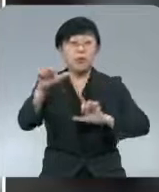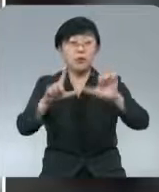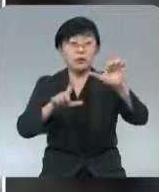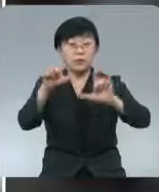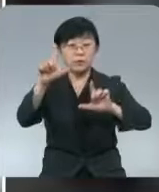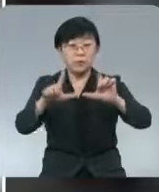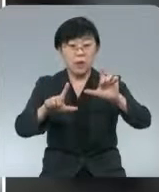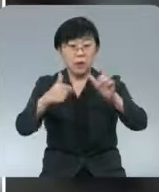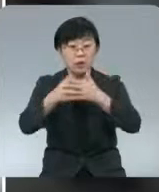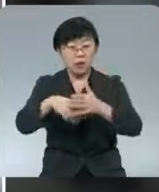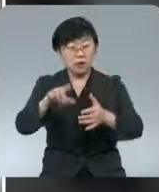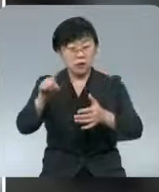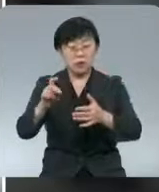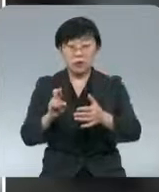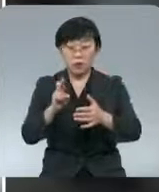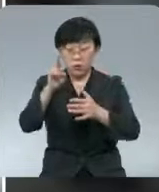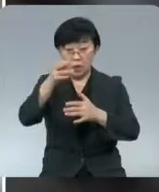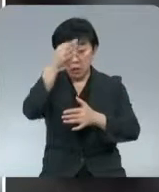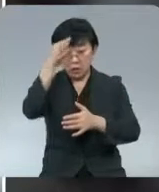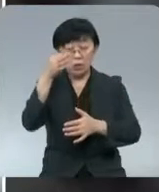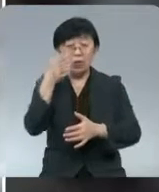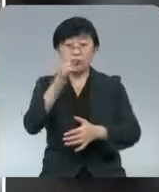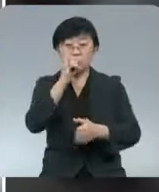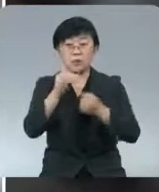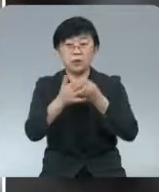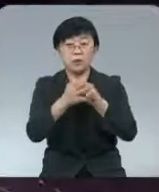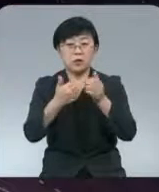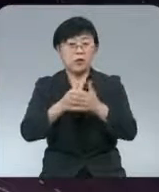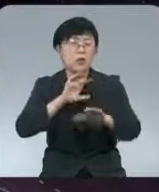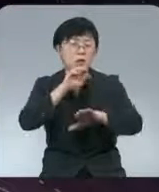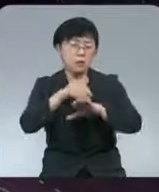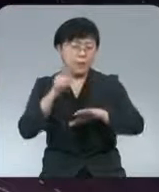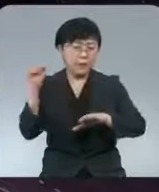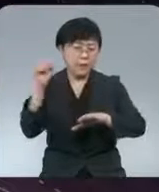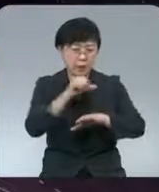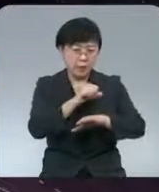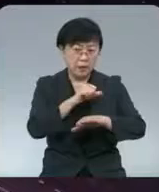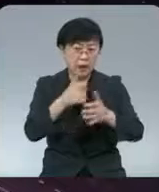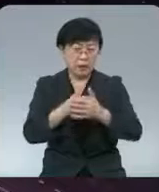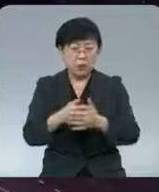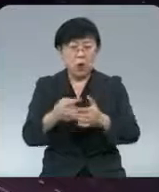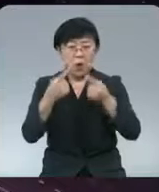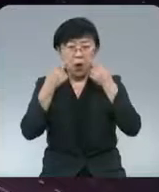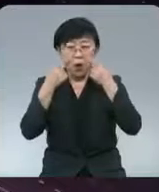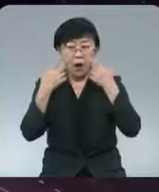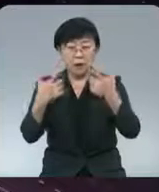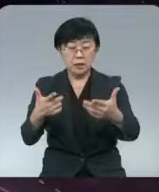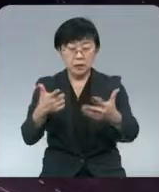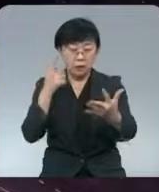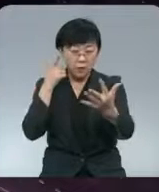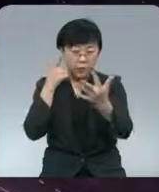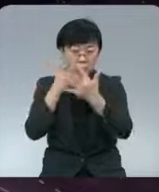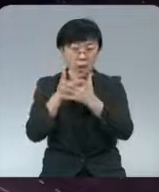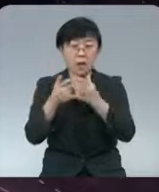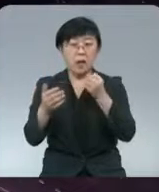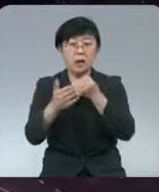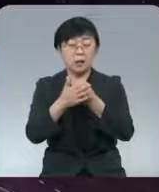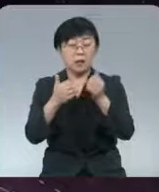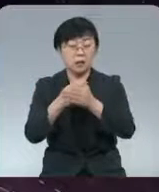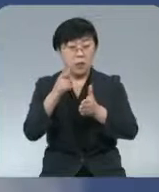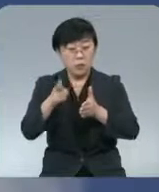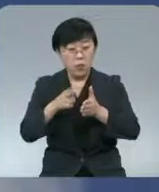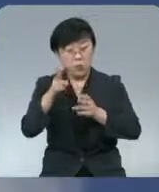hình trung ương miền Bắc đưa tin hoạt động diễn tập Lần này đã kiểm chứng được trạng thái sẵn sàng chiến đấu của trung đoàn tên lửa Cơ Động đường sắt tỉnh Bắc Tân An